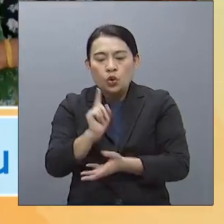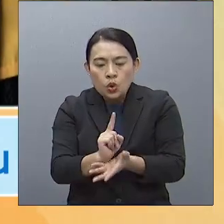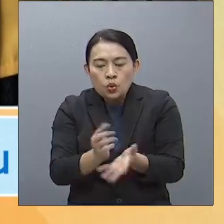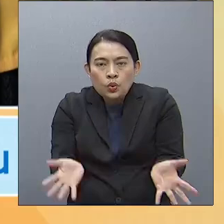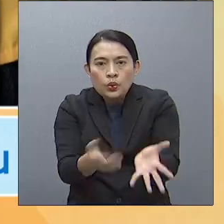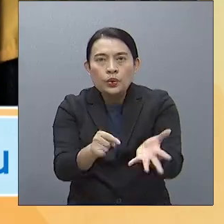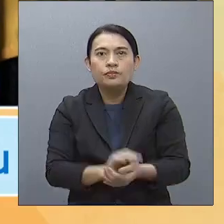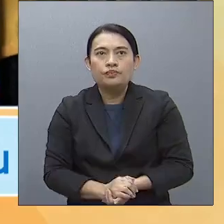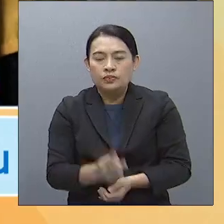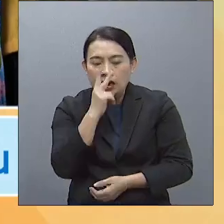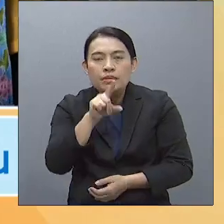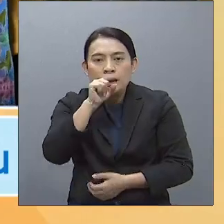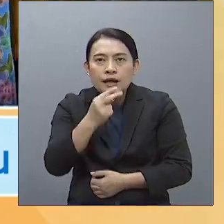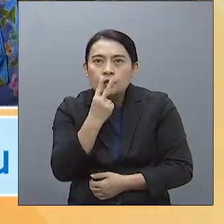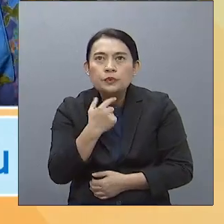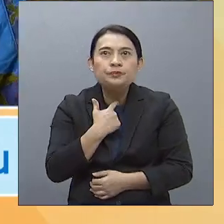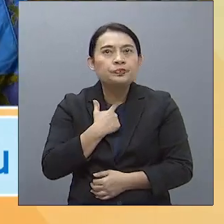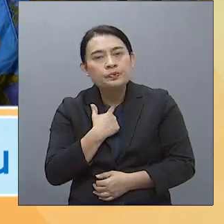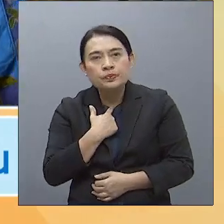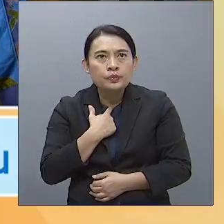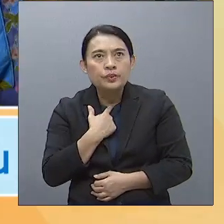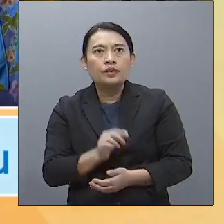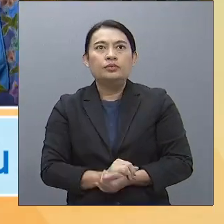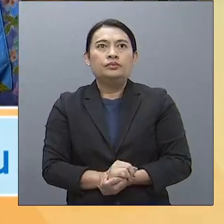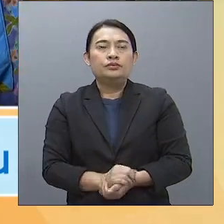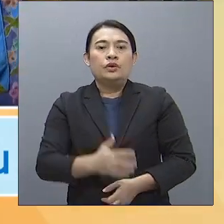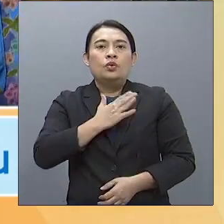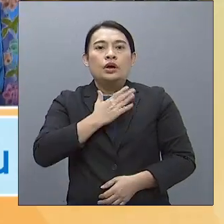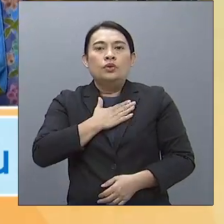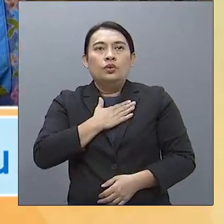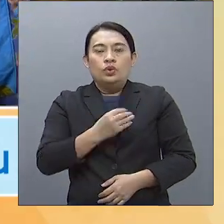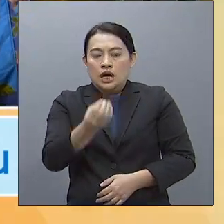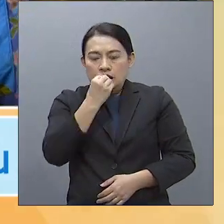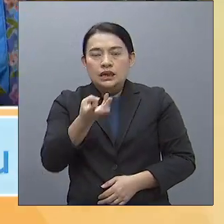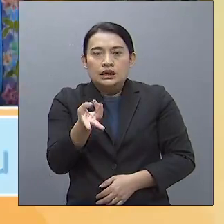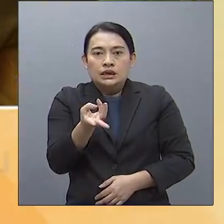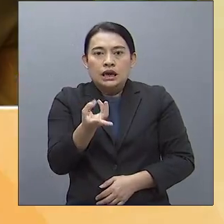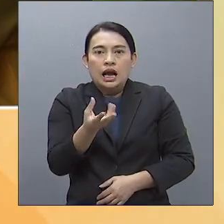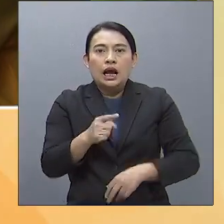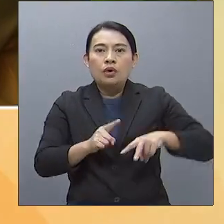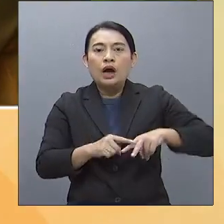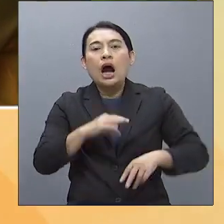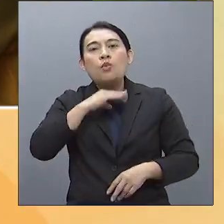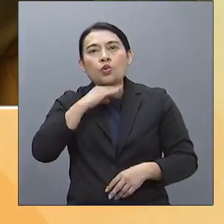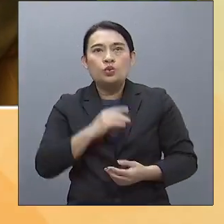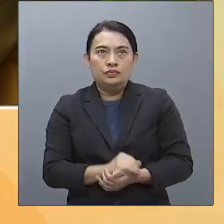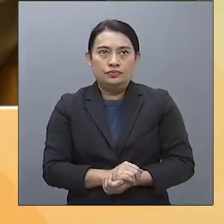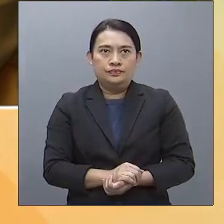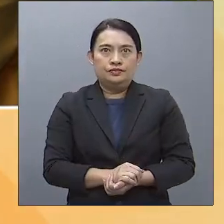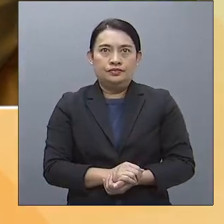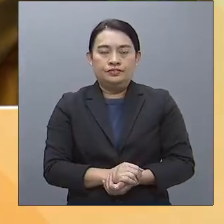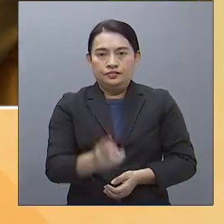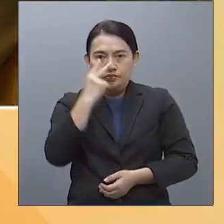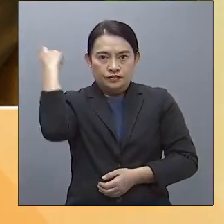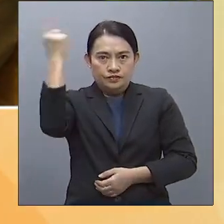สวยแหมก็พี่ยังบอกคุณผู้ชมอยู่เลยว่าหนูกินข้าวขาหมูเห็นไหมเนี่ย ไปเที่ยวกันต่อครับพาคุณผู้ชม